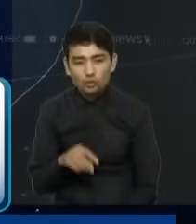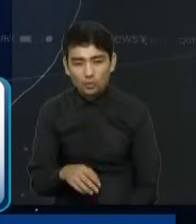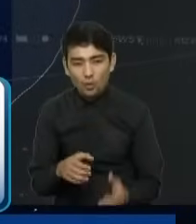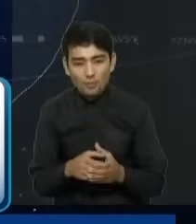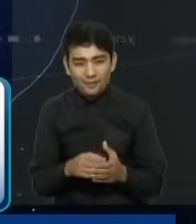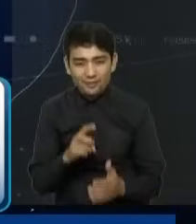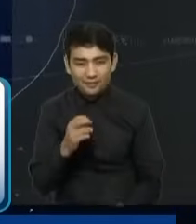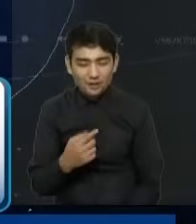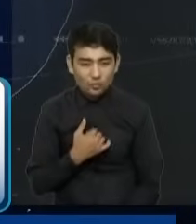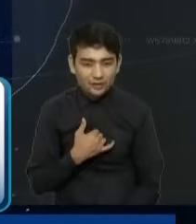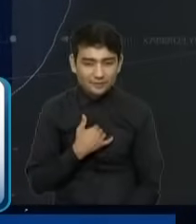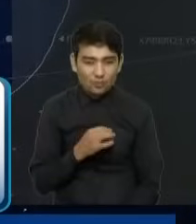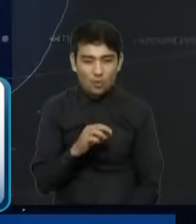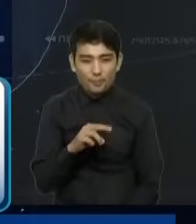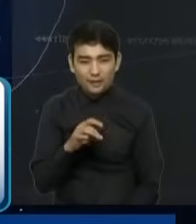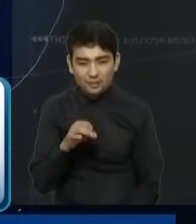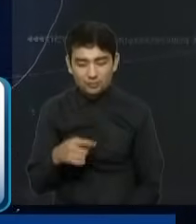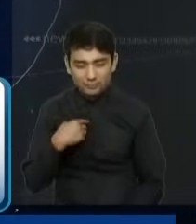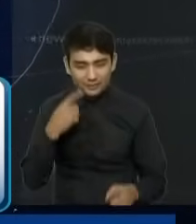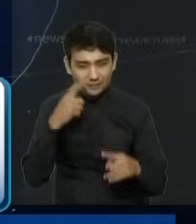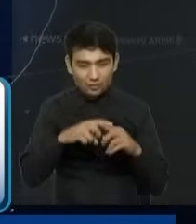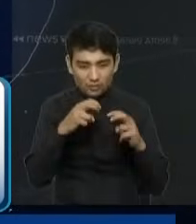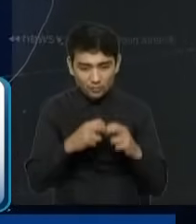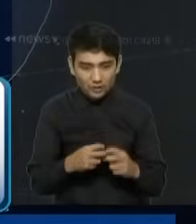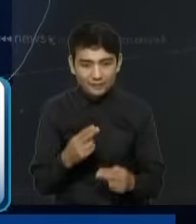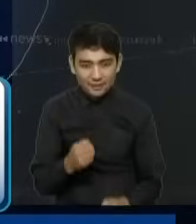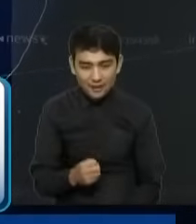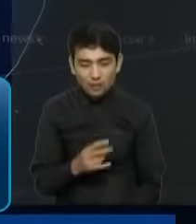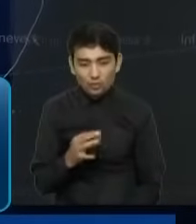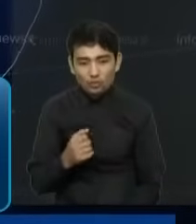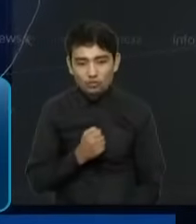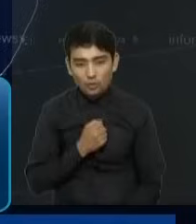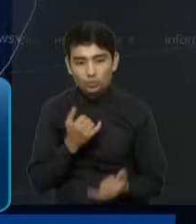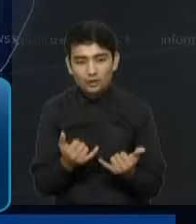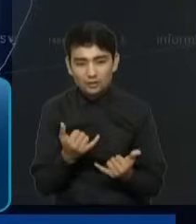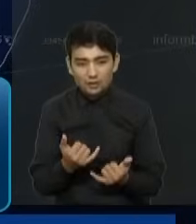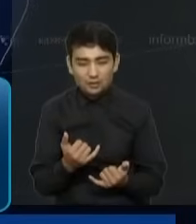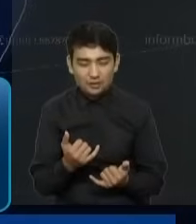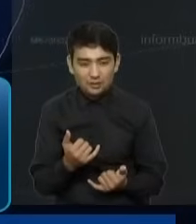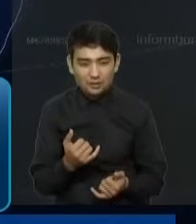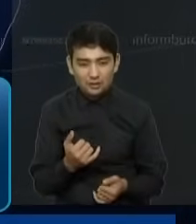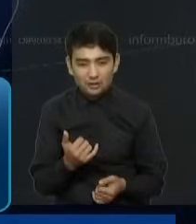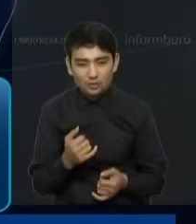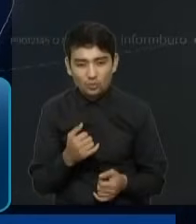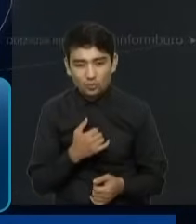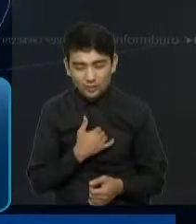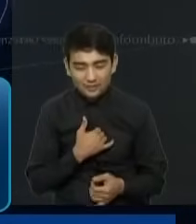нас является оператором технического осмотра. Но, к сожалению, у нас сегодня идет передача